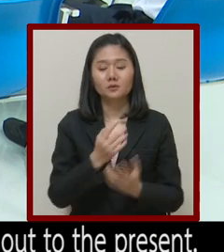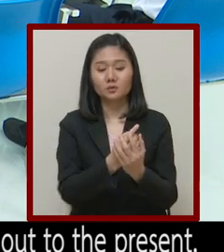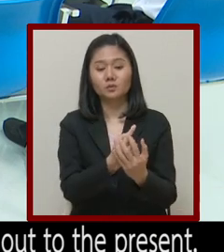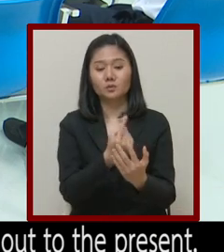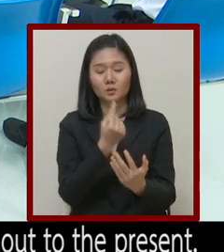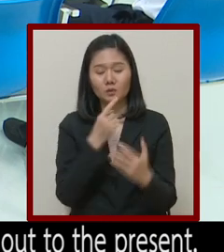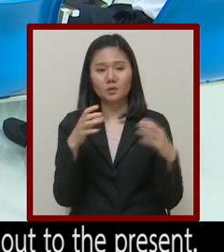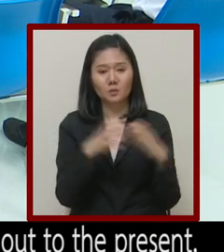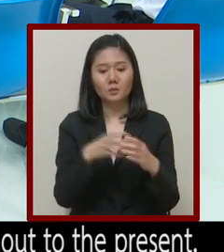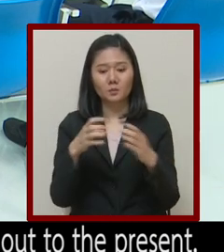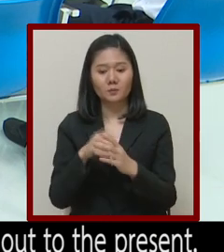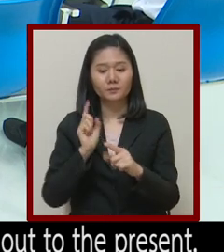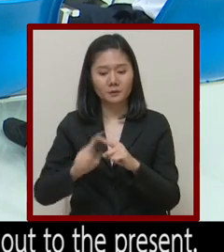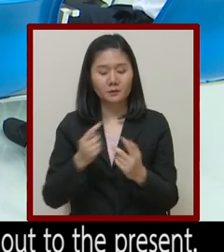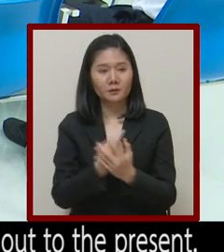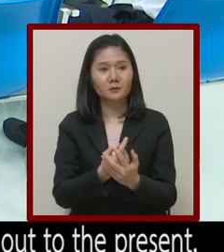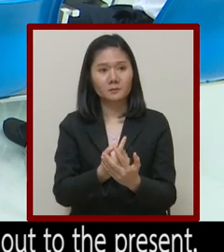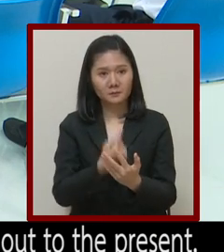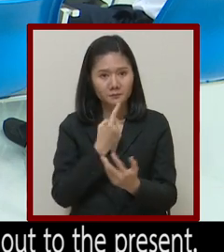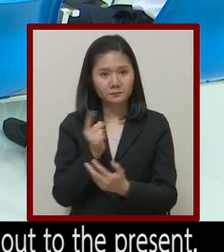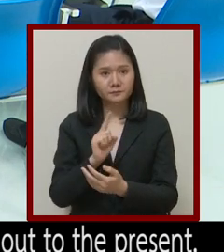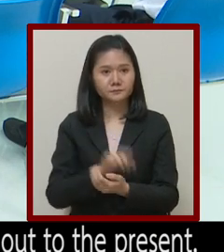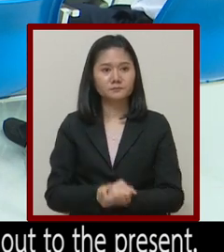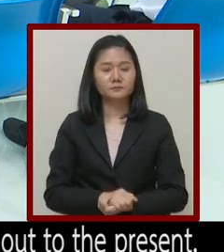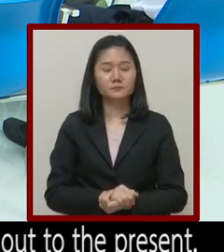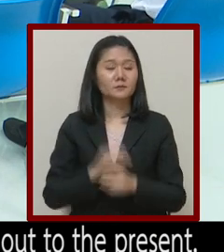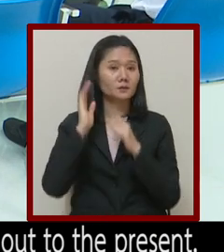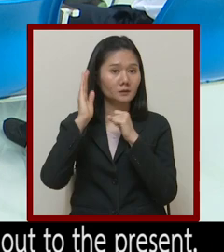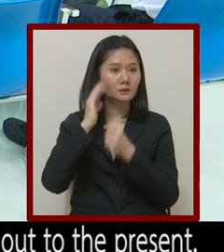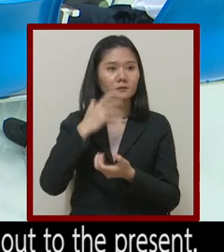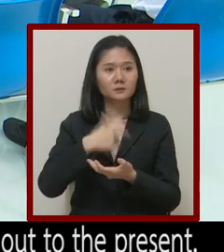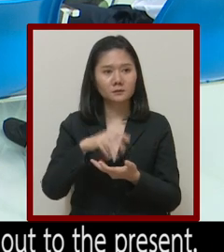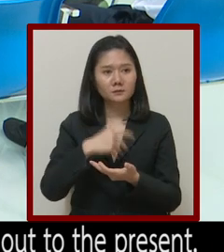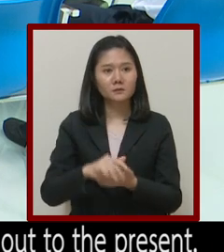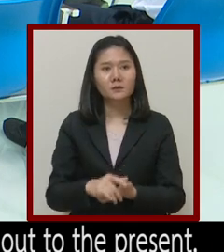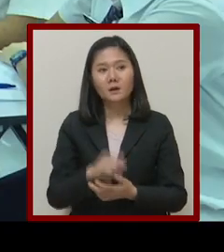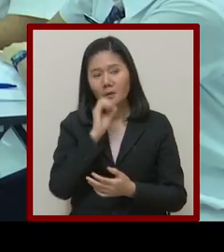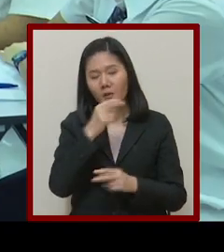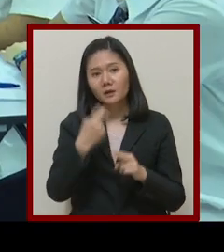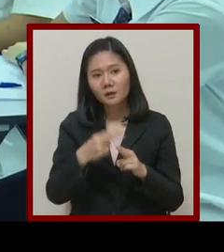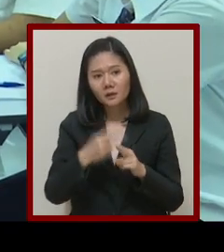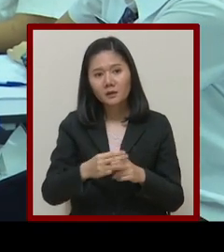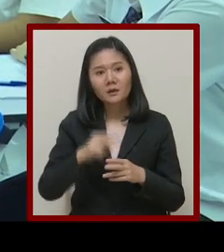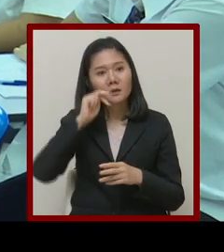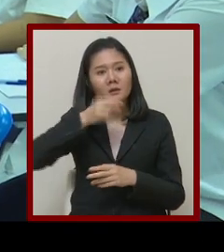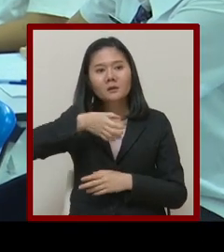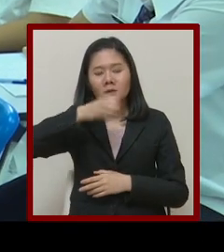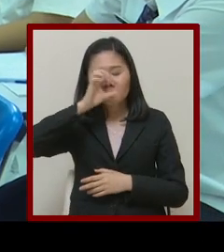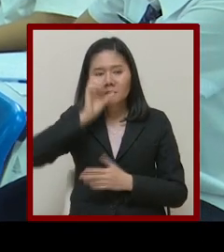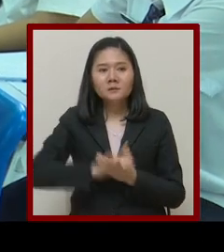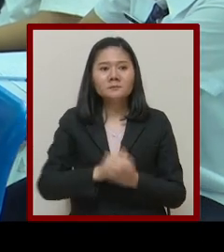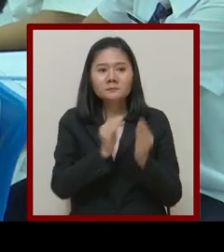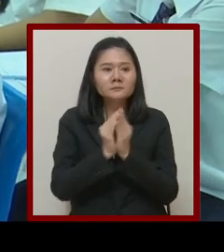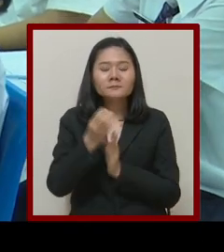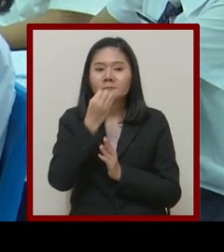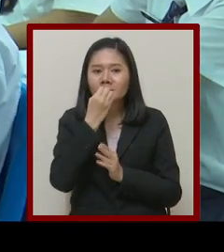ตัวแทนของแต่ละกลุ่มเนี่ยออกมาเพื่อนำเสนอนะหรือว่ามาบอกชื่อของเครื่องดื่มหรือว่าชื่อ